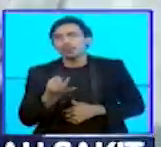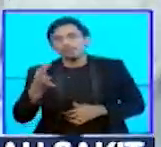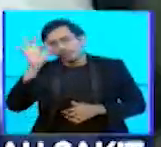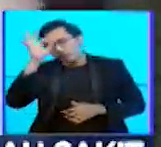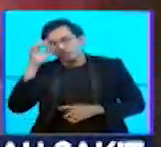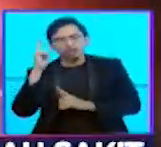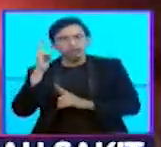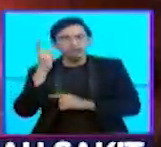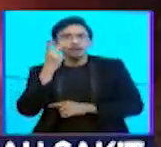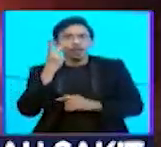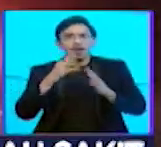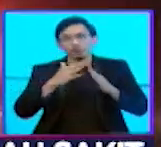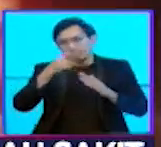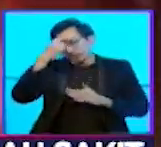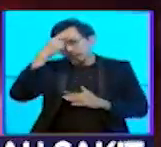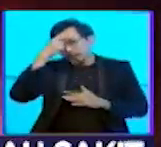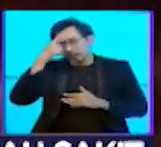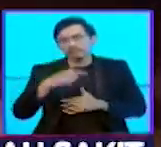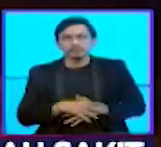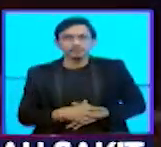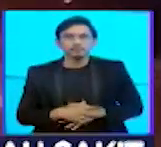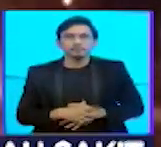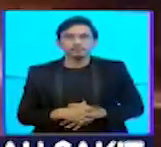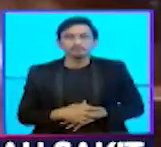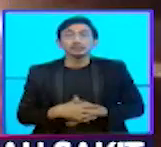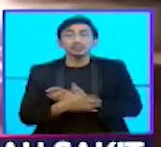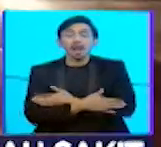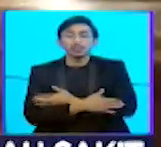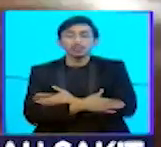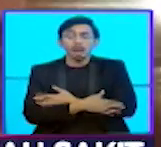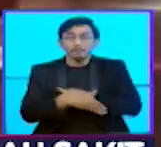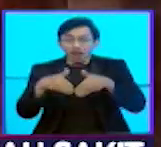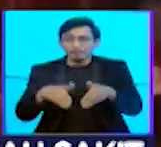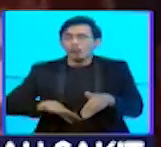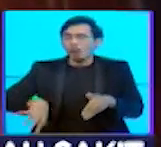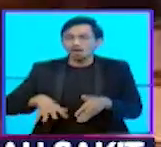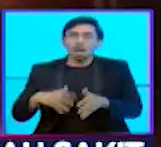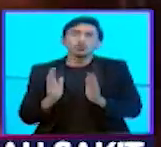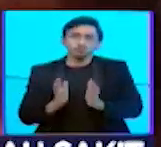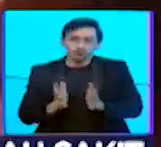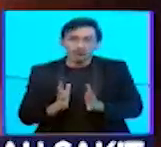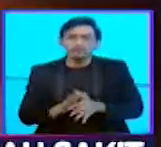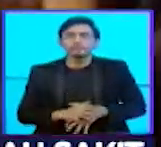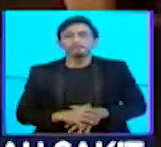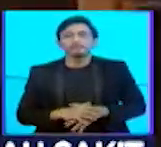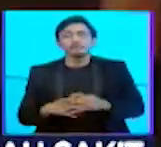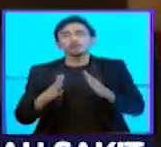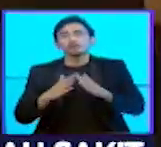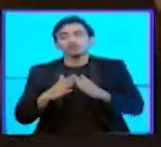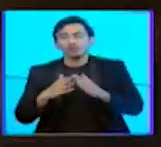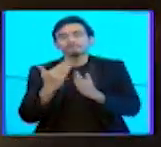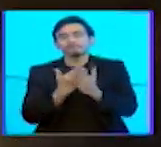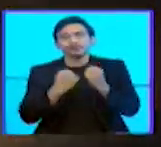rumah sakit. Sementara jenazah TM telah dimakamkan oleh pihak keluarga di TPU Meral Barat, Karimun, dengan prosedur kesehatan ketat.